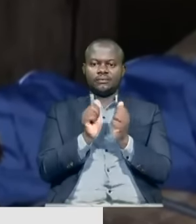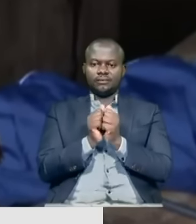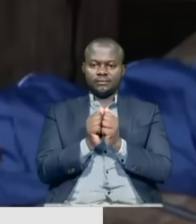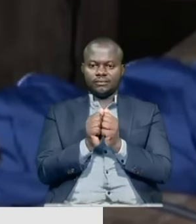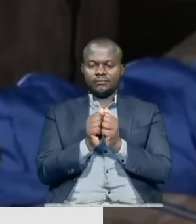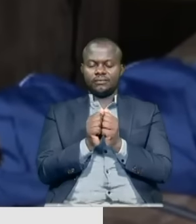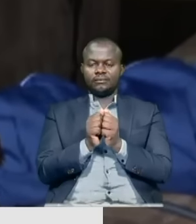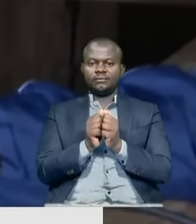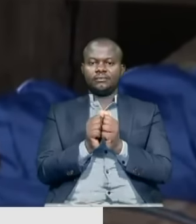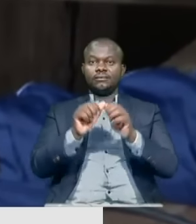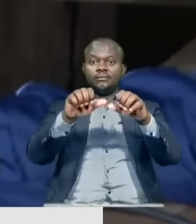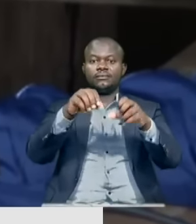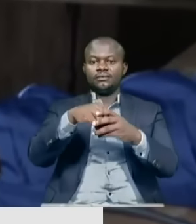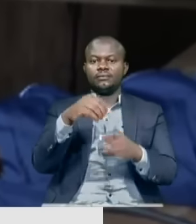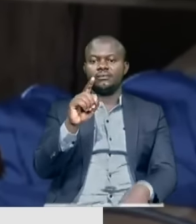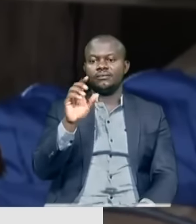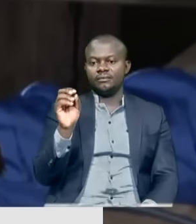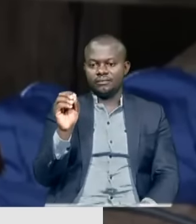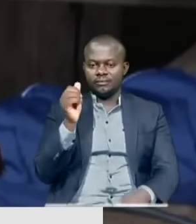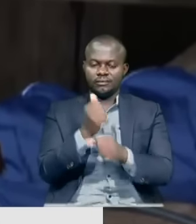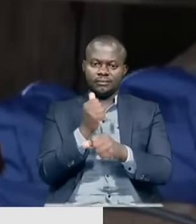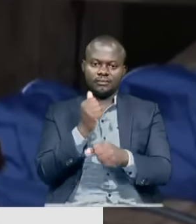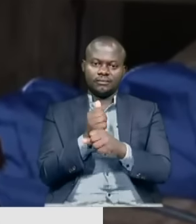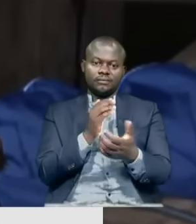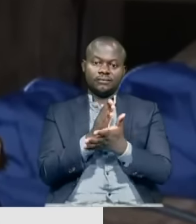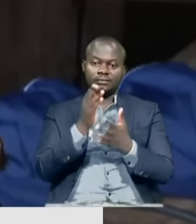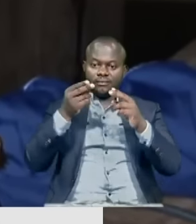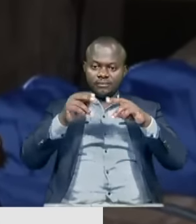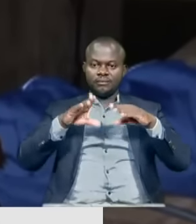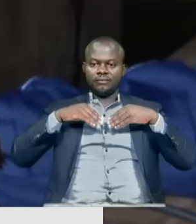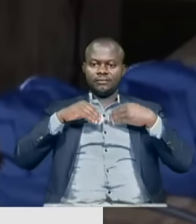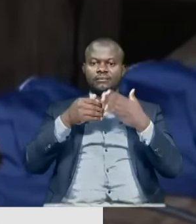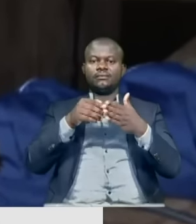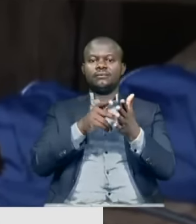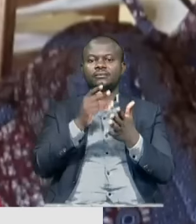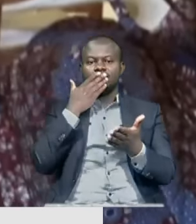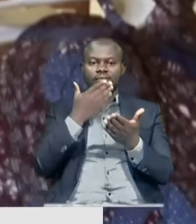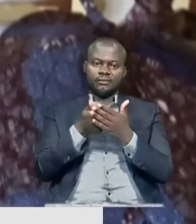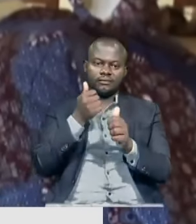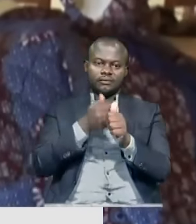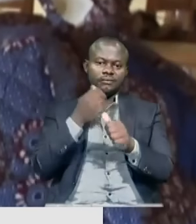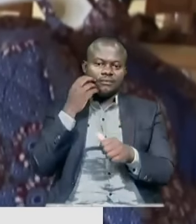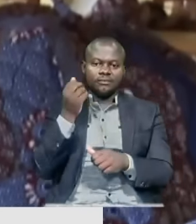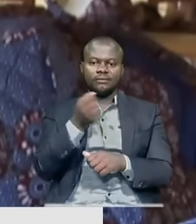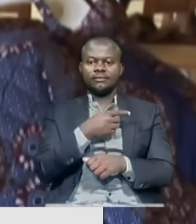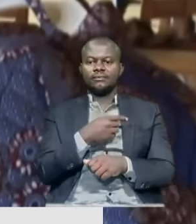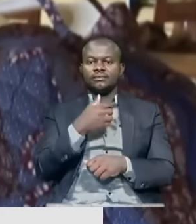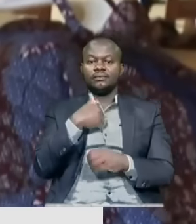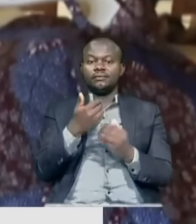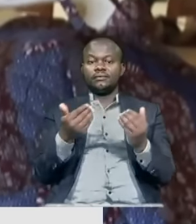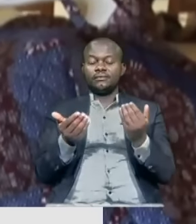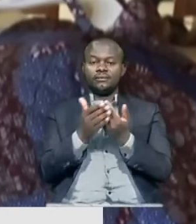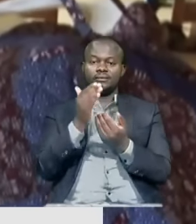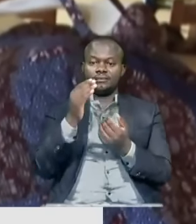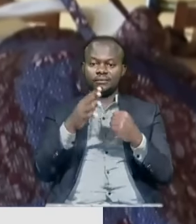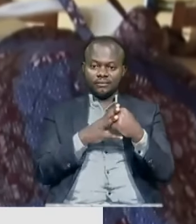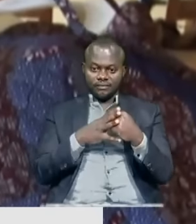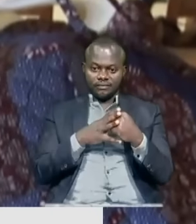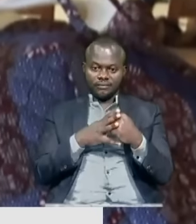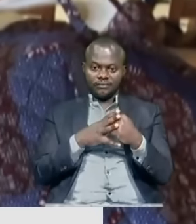ibihumbi ijana ndakora pe ngo nabiremeye ndishyura neza buri kwezi mfite abana ndera 9